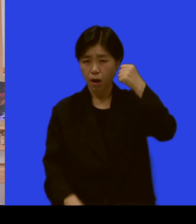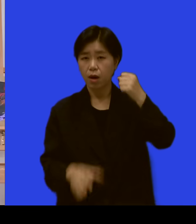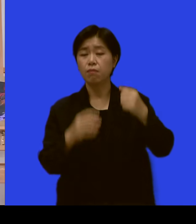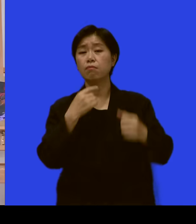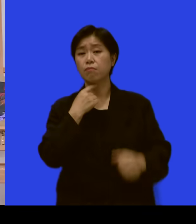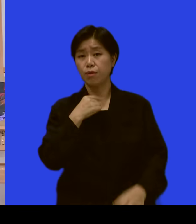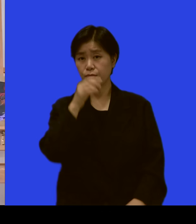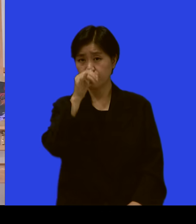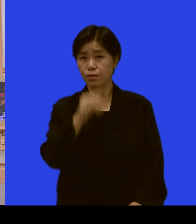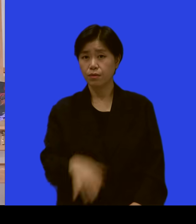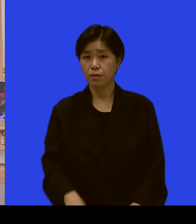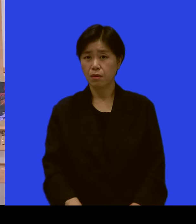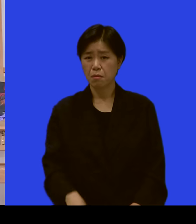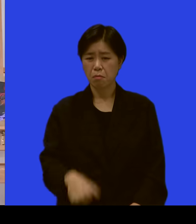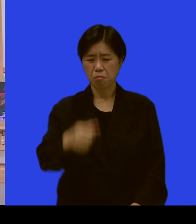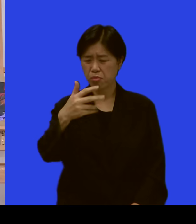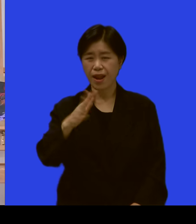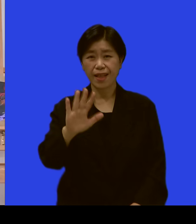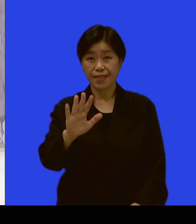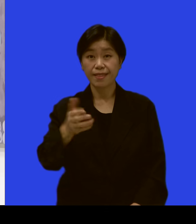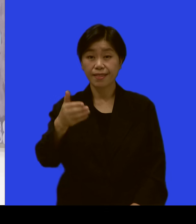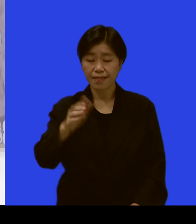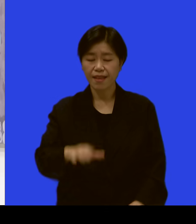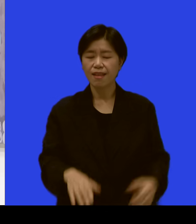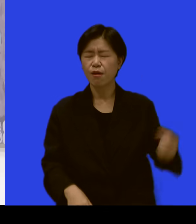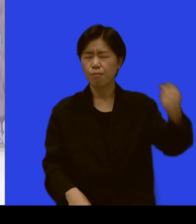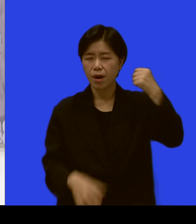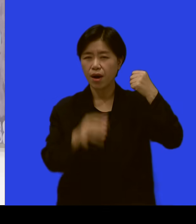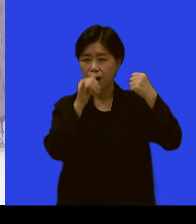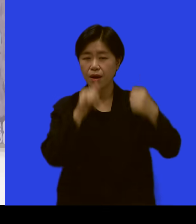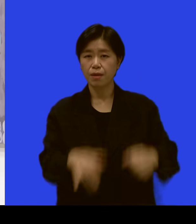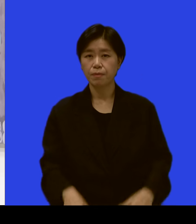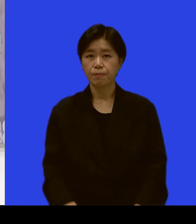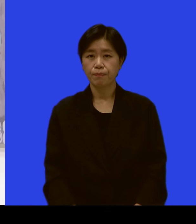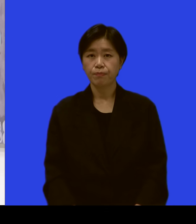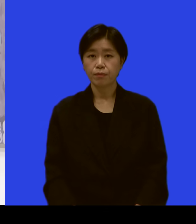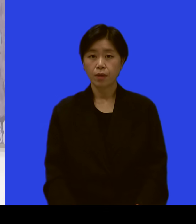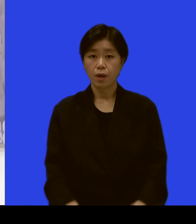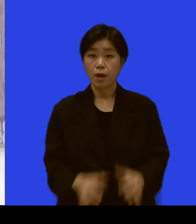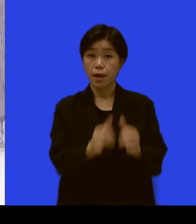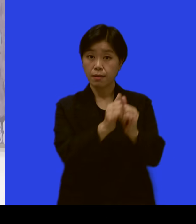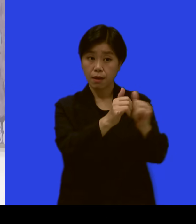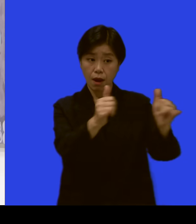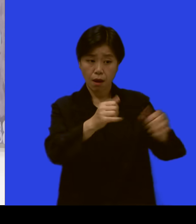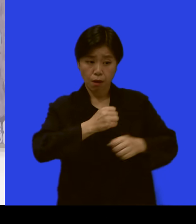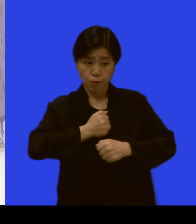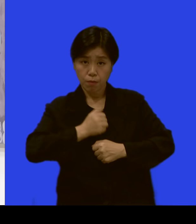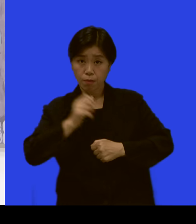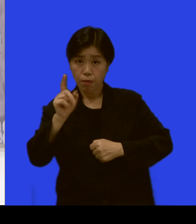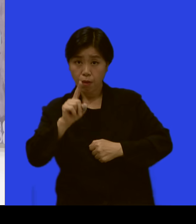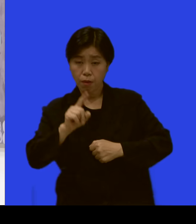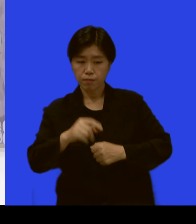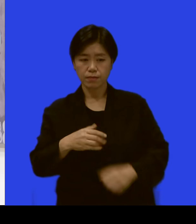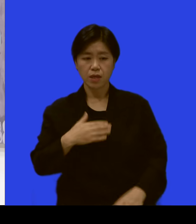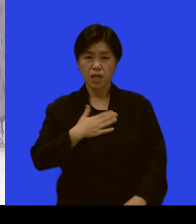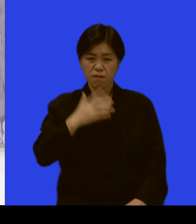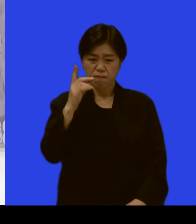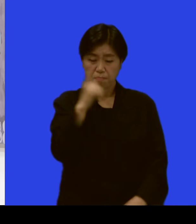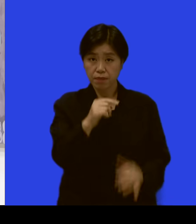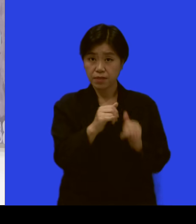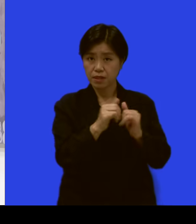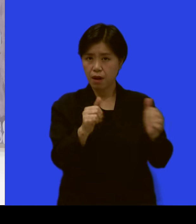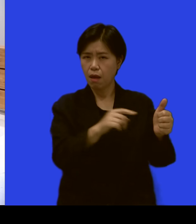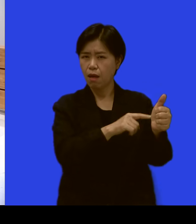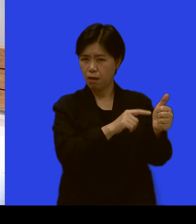그러니까 뭐 많지는 않았는데요. 예, 이제 가장 사람을 조심해야 될 때는 기분 나쁜 사람이 술이